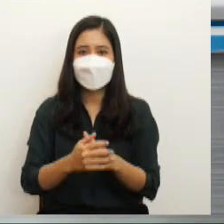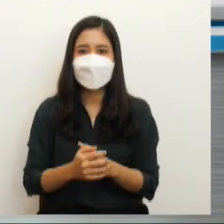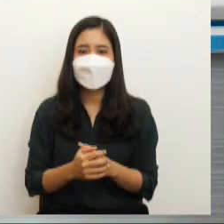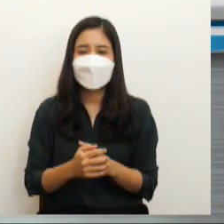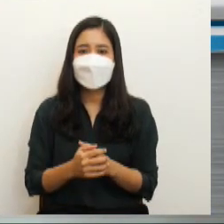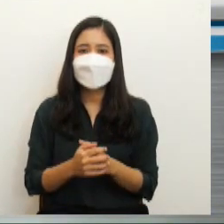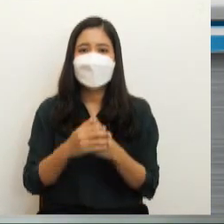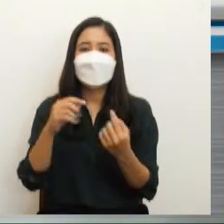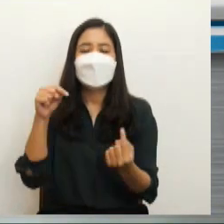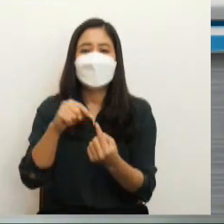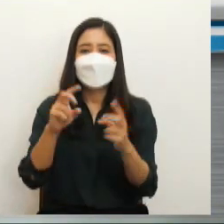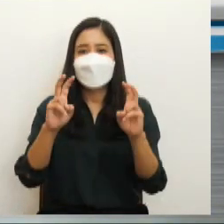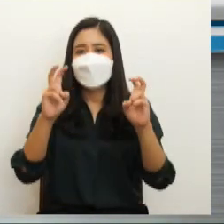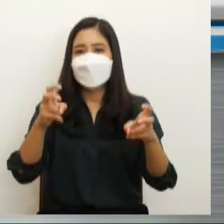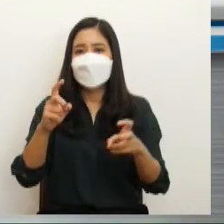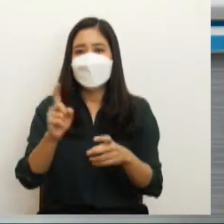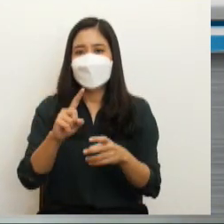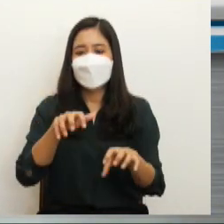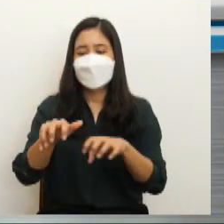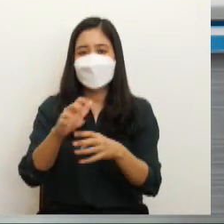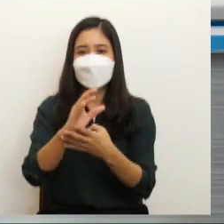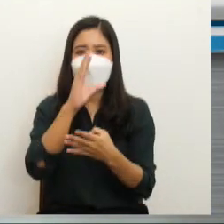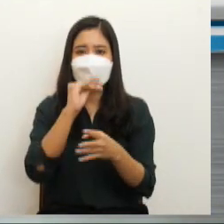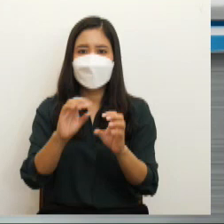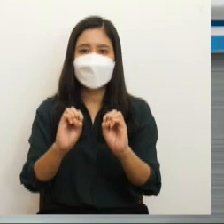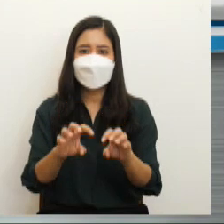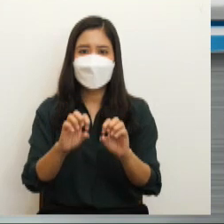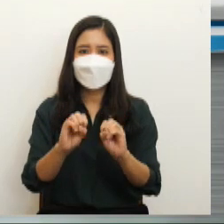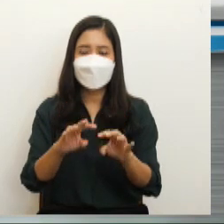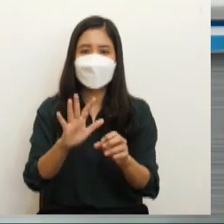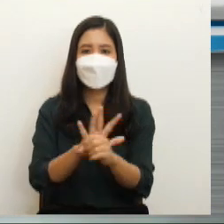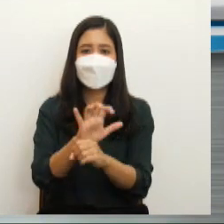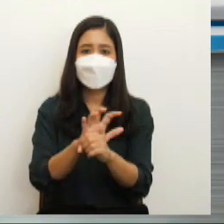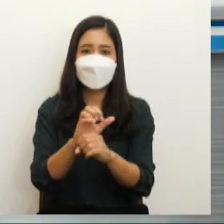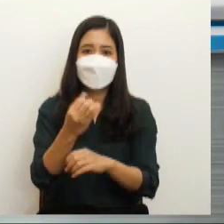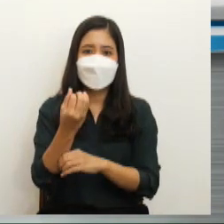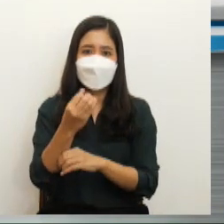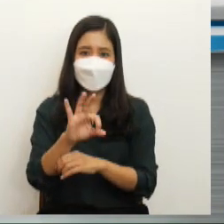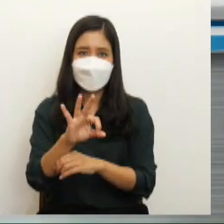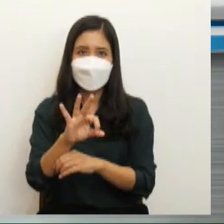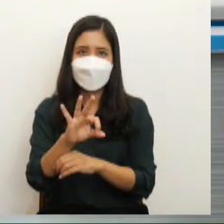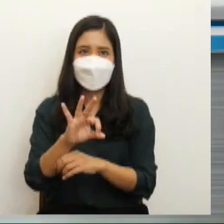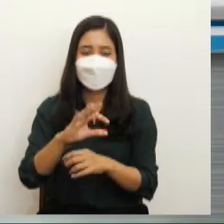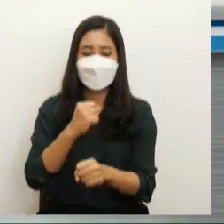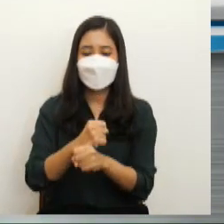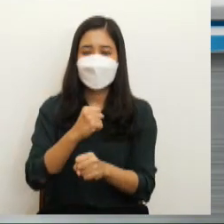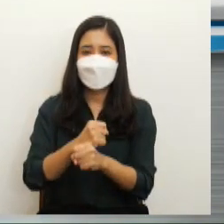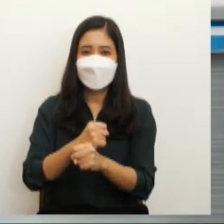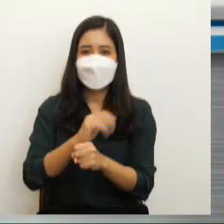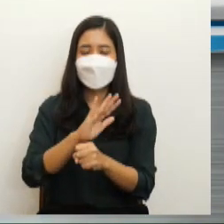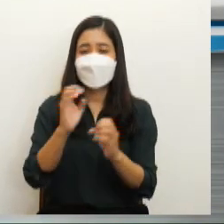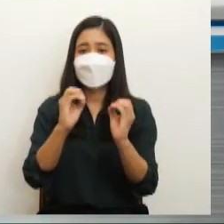าในเรื่องของการจัดการเรียนการสอนในช่วงสถานการณ์แบบนี้การปฏิบัติงานของคุณ